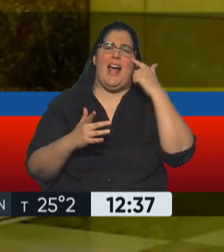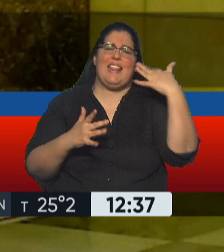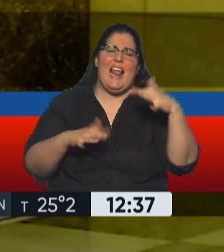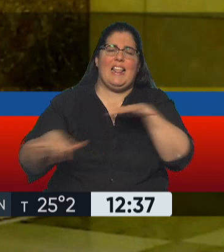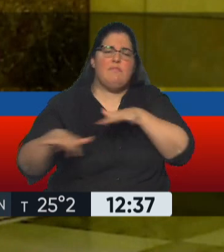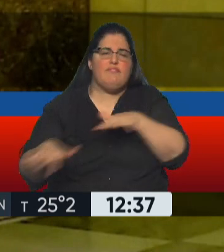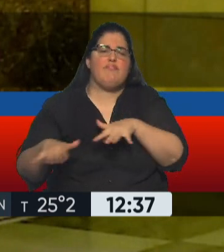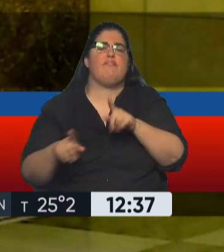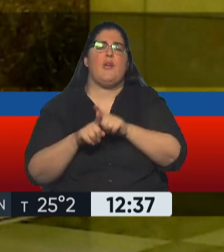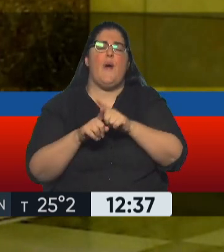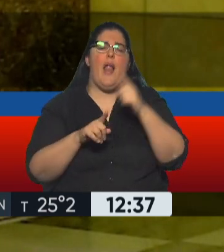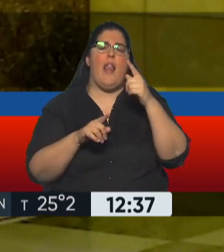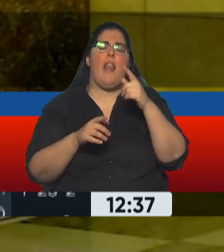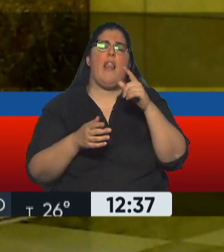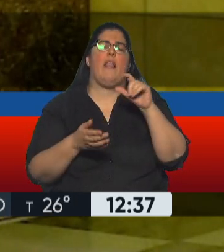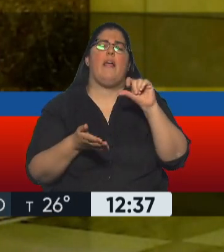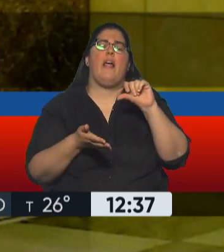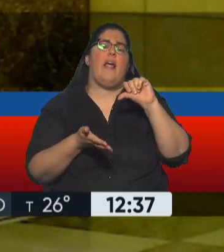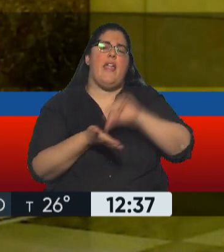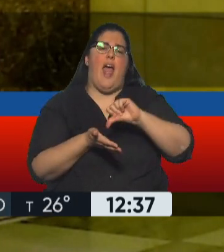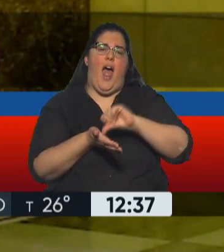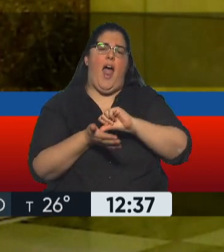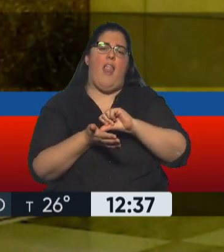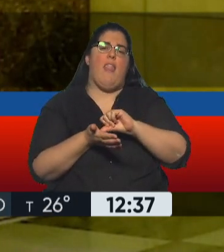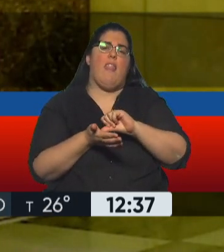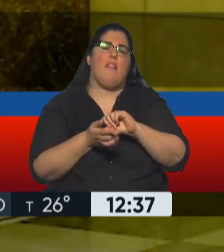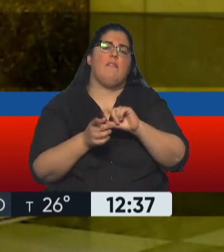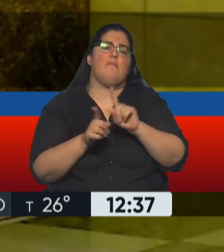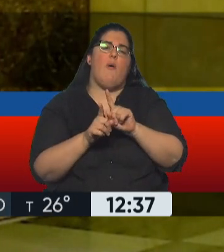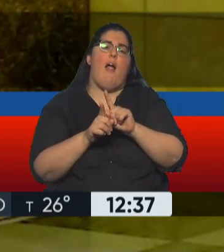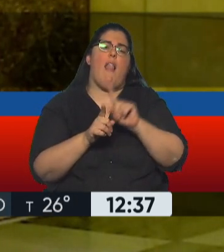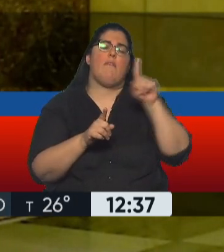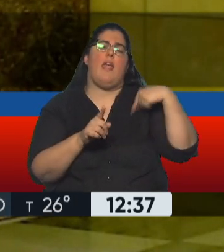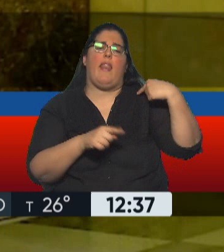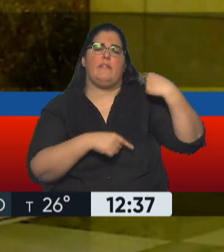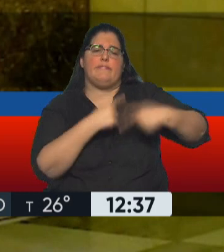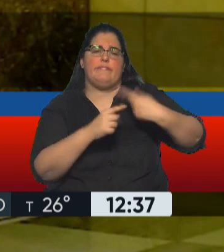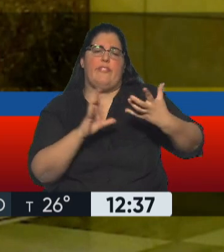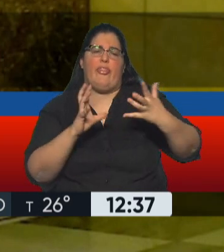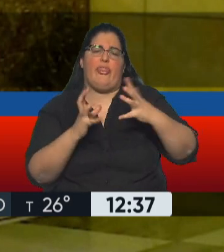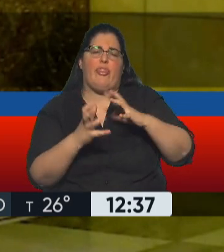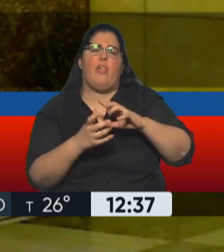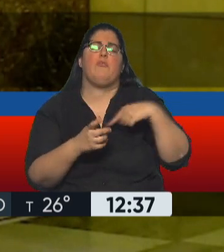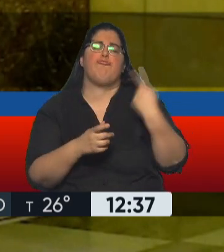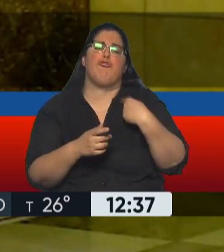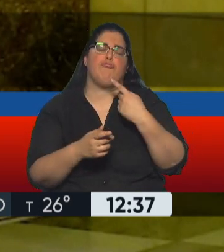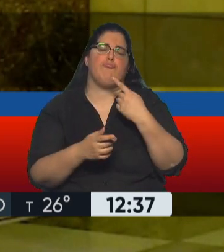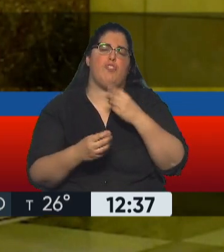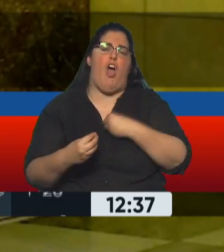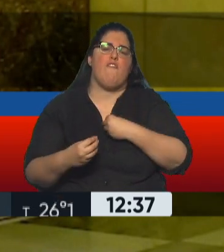عقلانیت راهبردی است. ما به وعده‌های دولت امریکا اطمینان